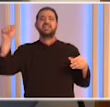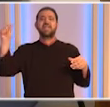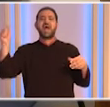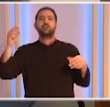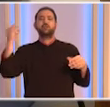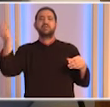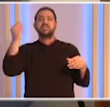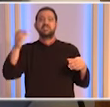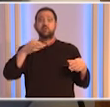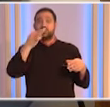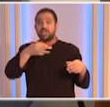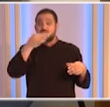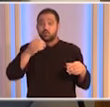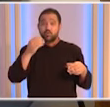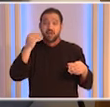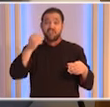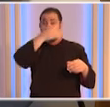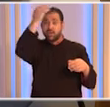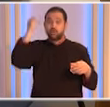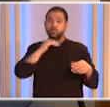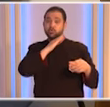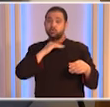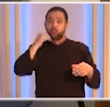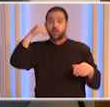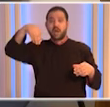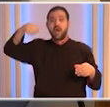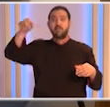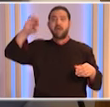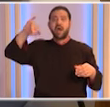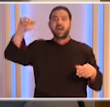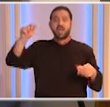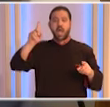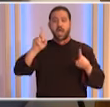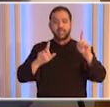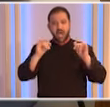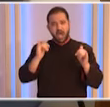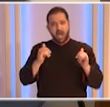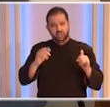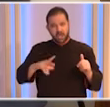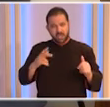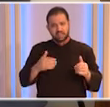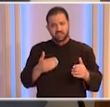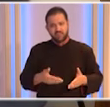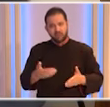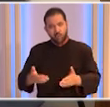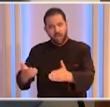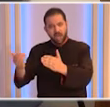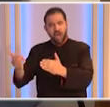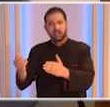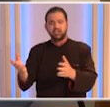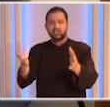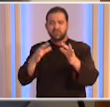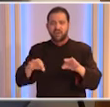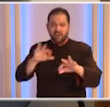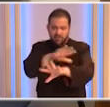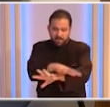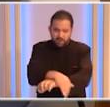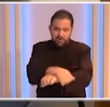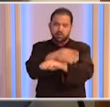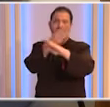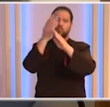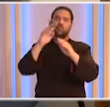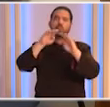ce zice Fecioara Maria? Dacă e așa cum spui că voi zămisli și